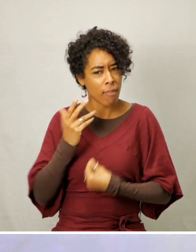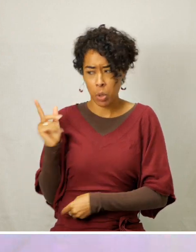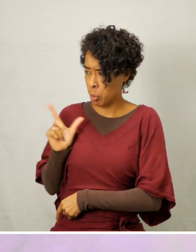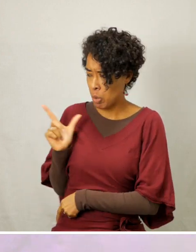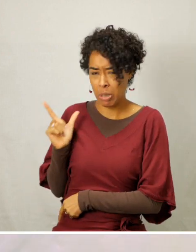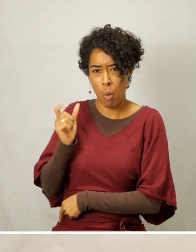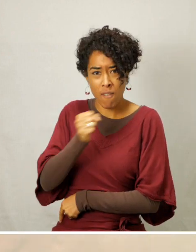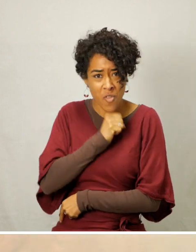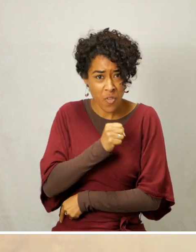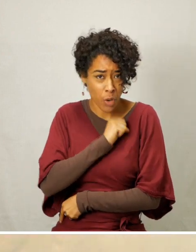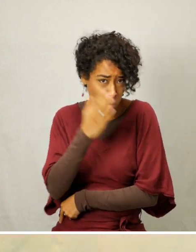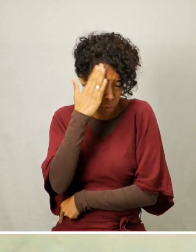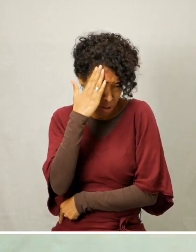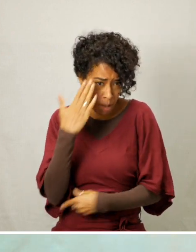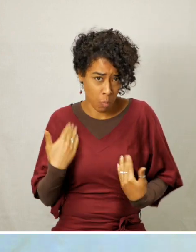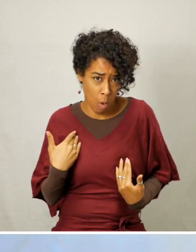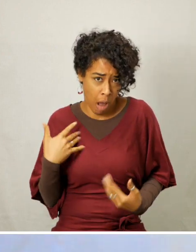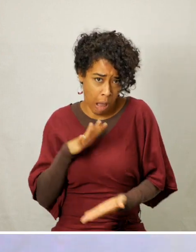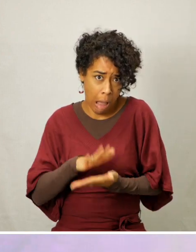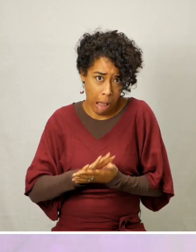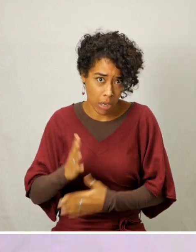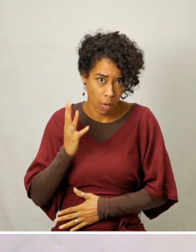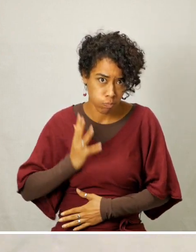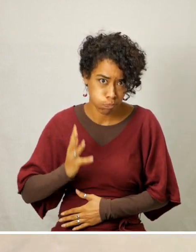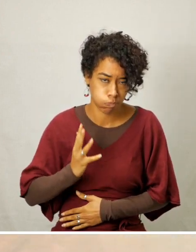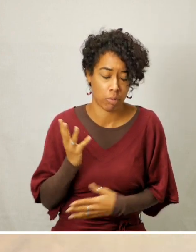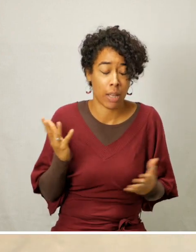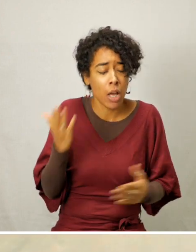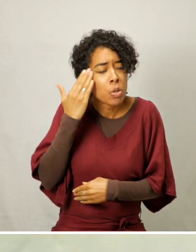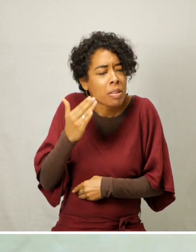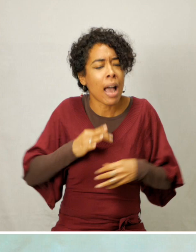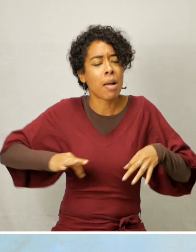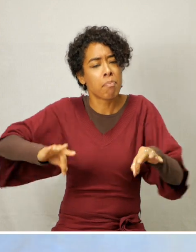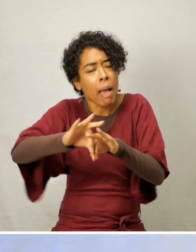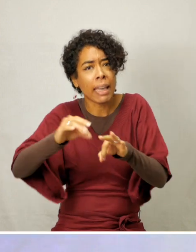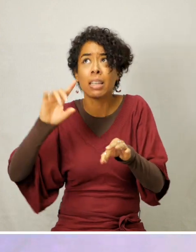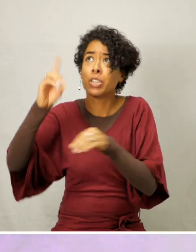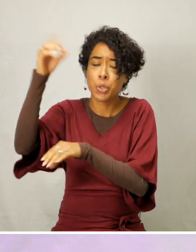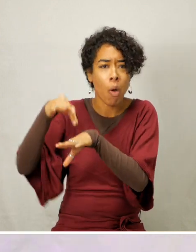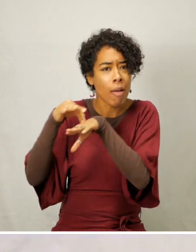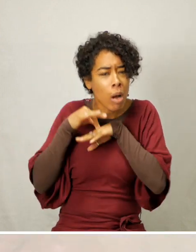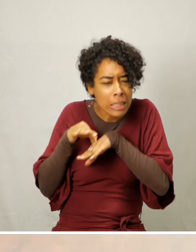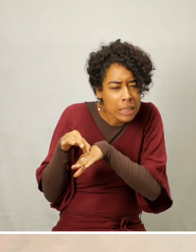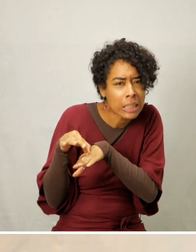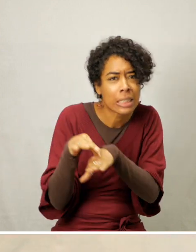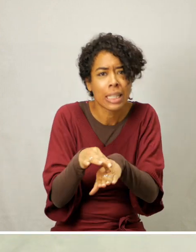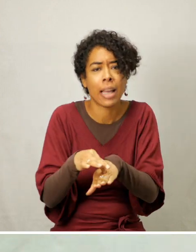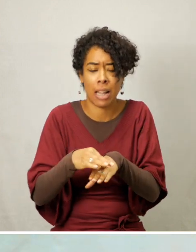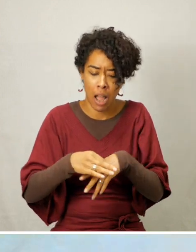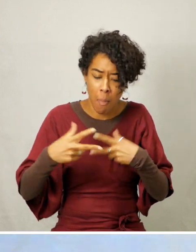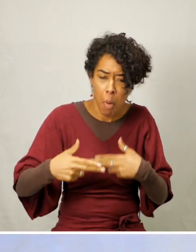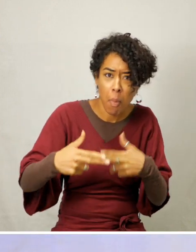regarde l'âge que j'ai aujourd'hui, regarde tout ce que Dieu a fait, il m'a fait parcourir ce pays, etc. Regarde ce que j'ai vécu à telle et telle étape, Dieu